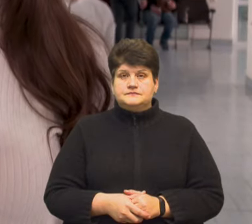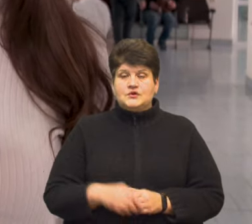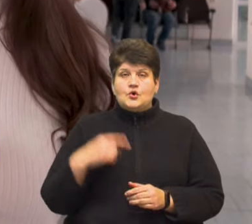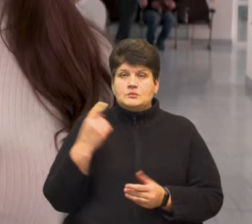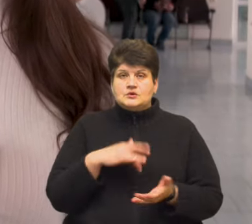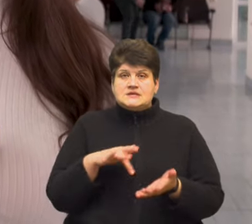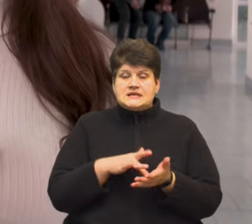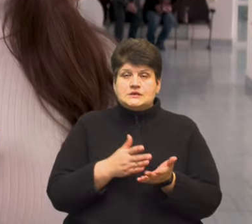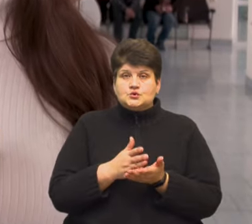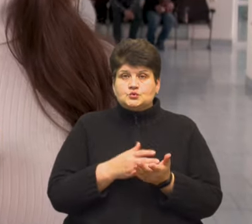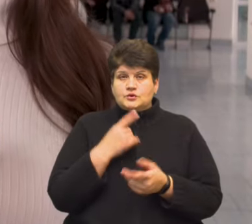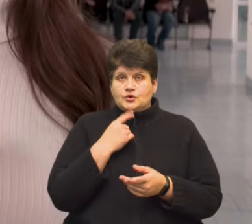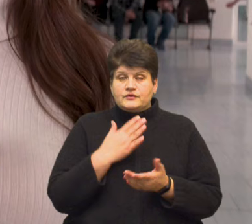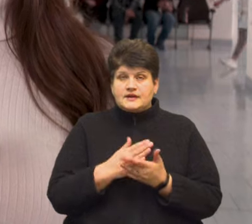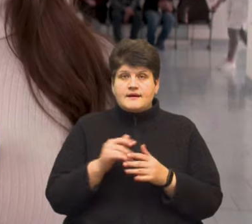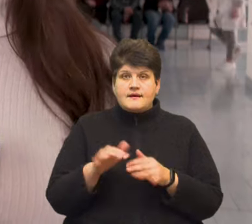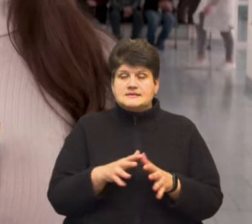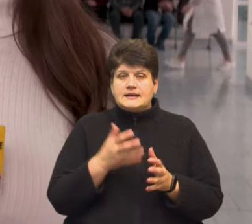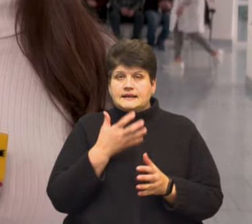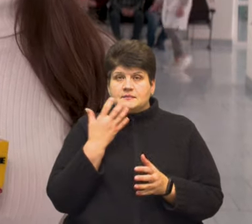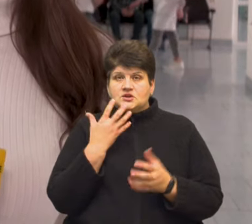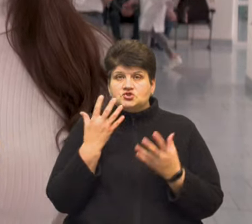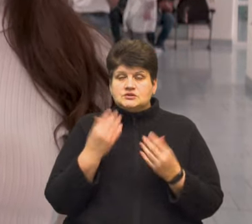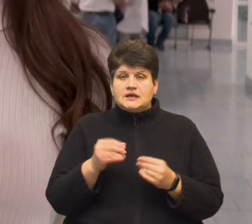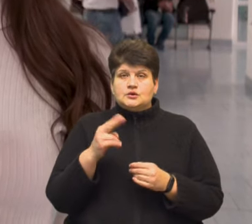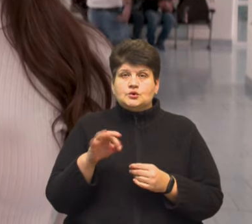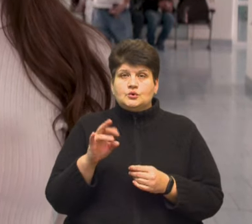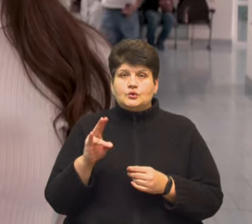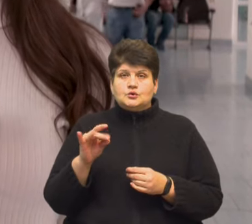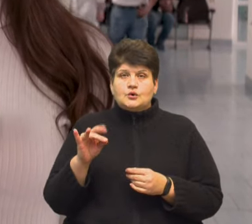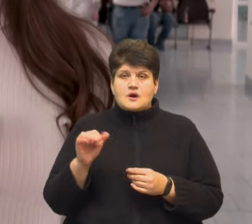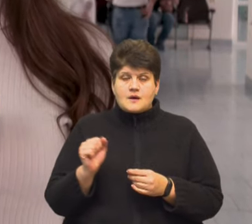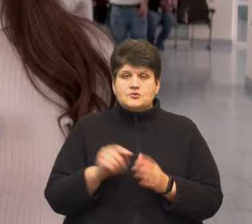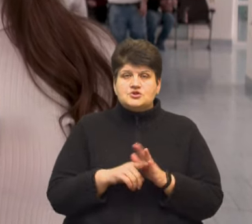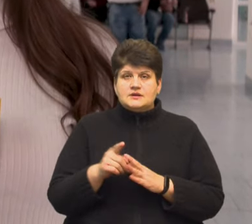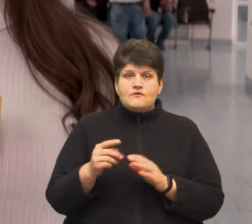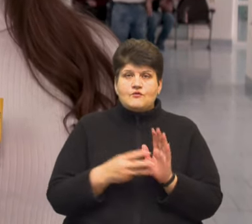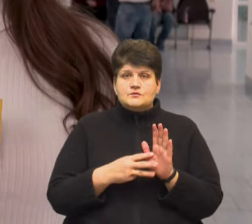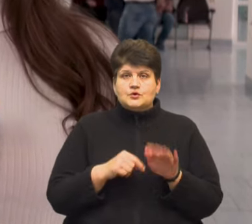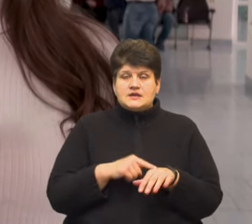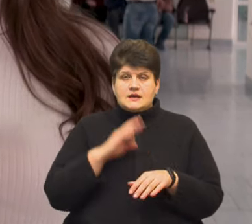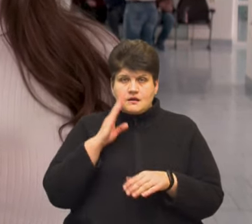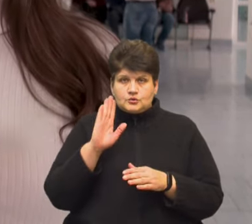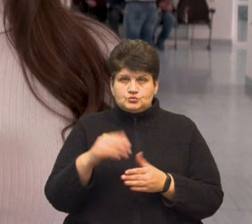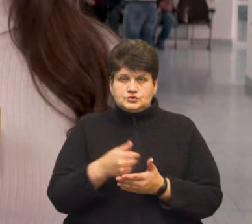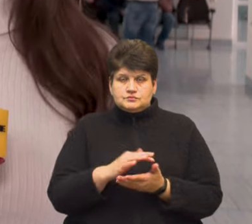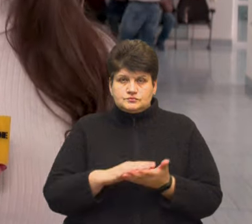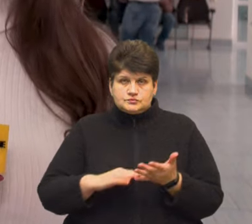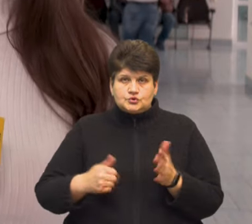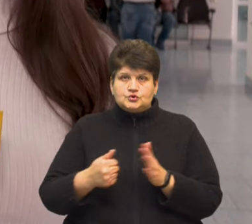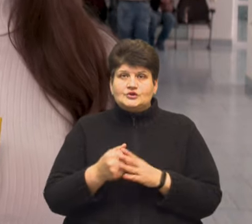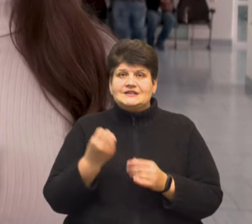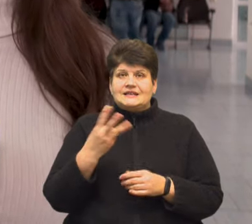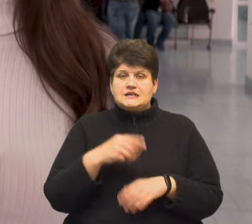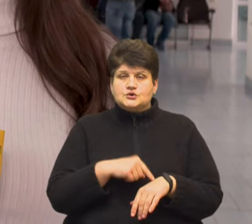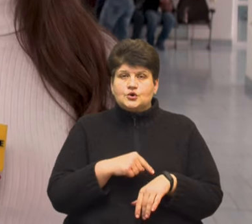служби крові відбувається акція найтепліший день донра сама акція розпочалася о 8 годині ранку та триватиме до 13 години про це нам розповів